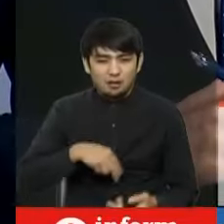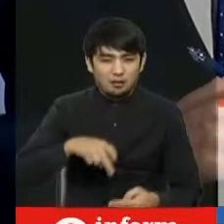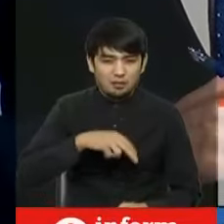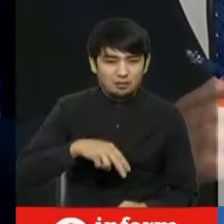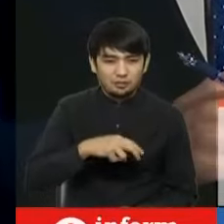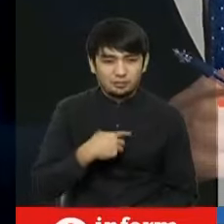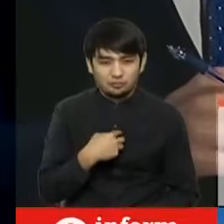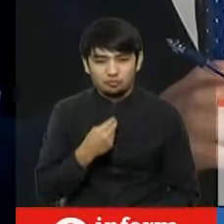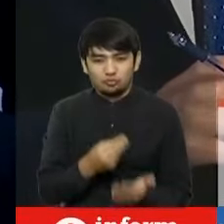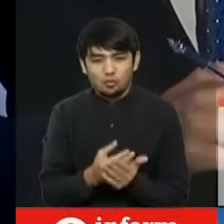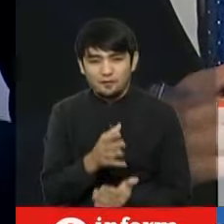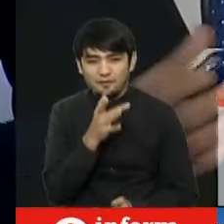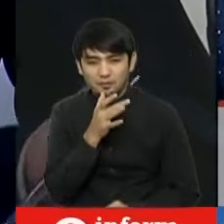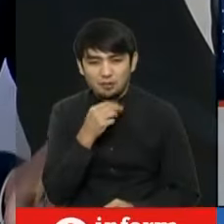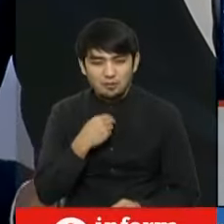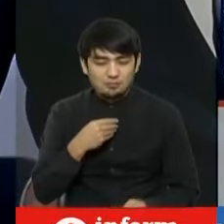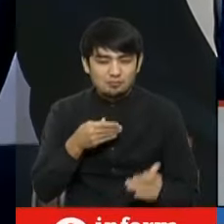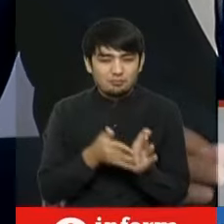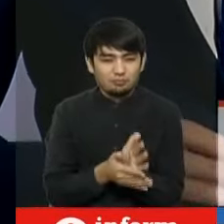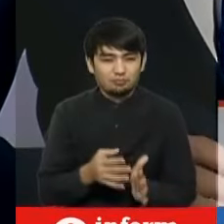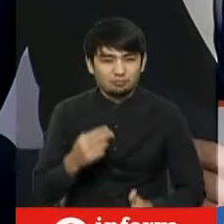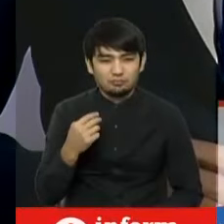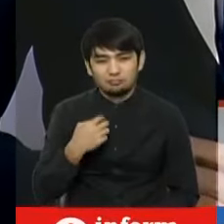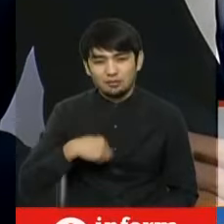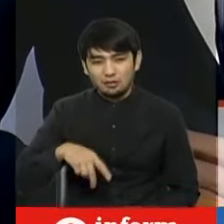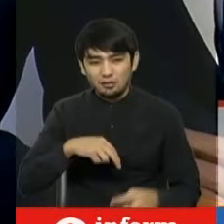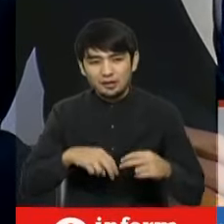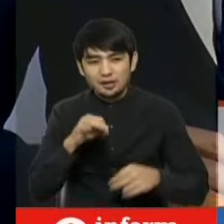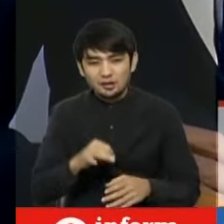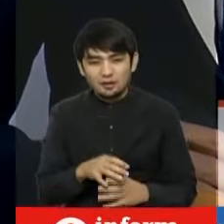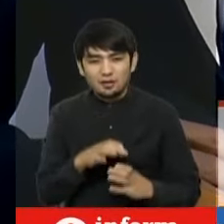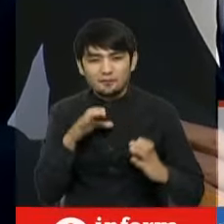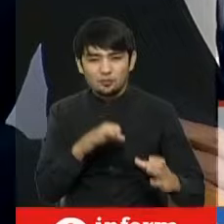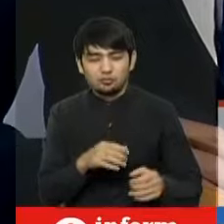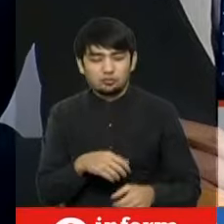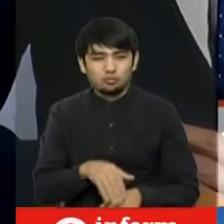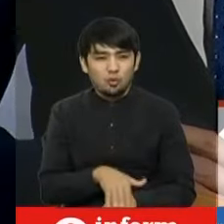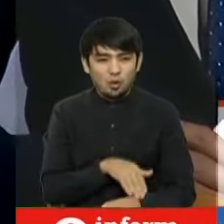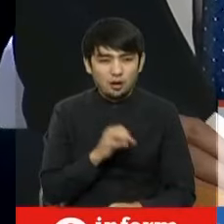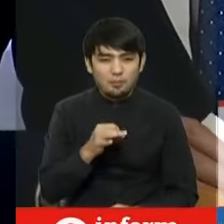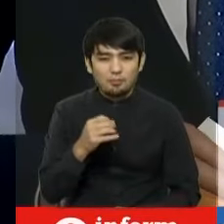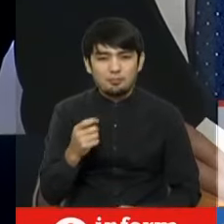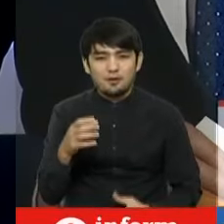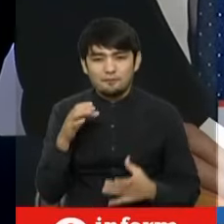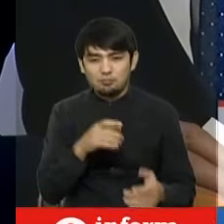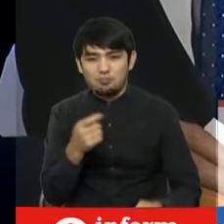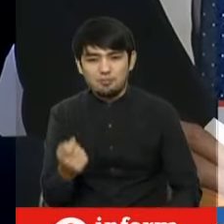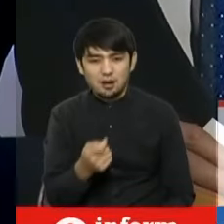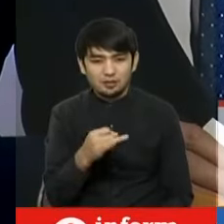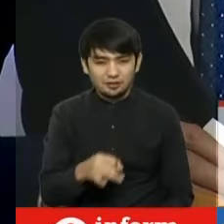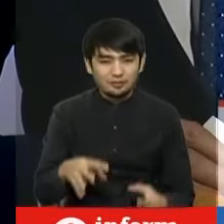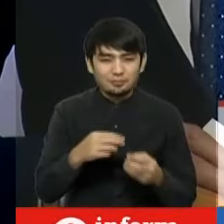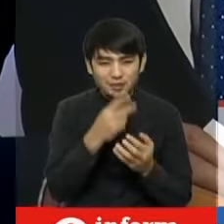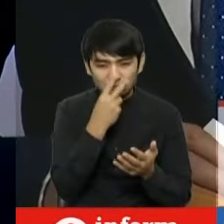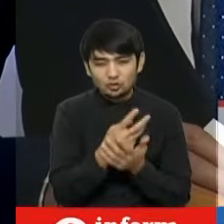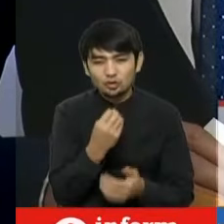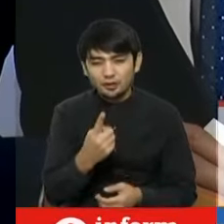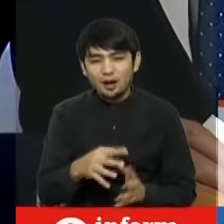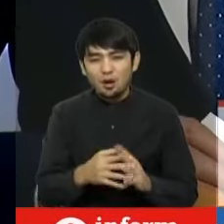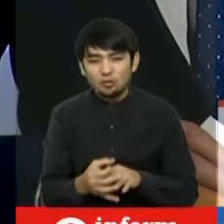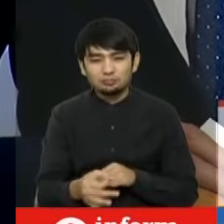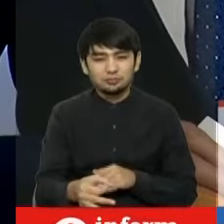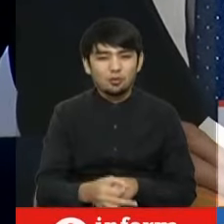на остановках. Интервал между маршрутами длинный, а транспорт ходит мало. Такая же картина и в одном из поселков